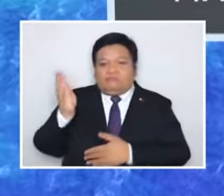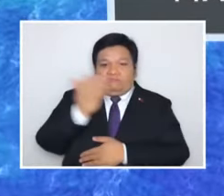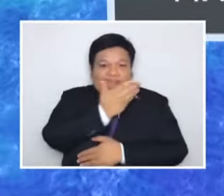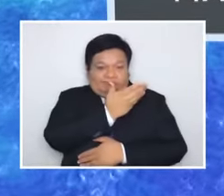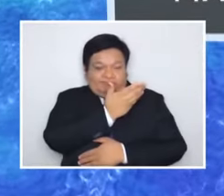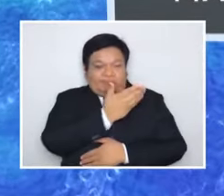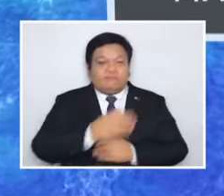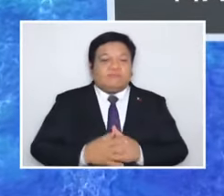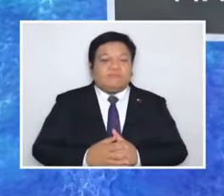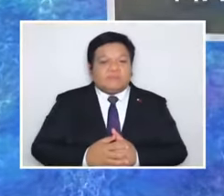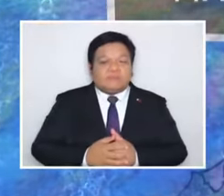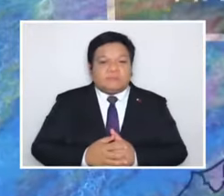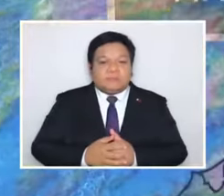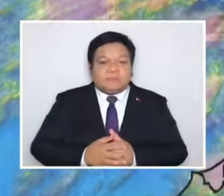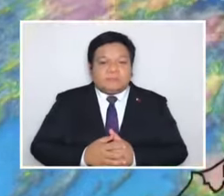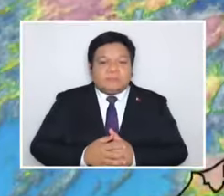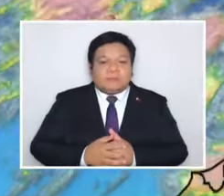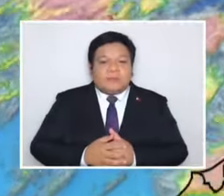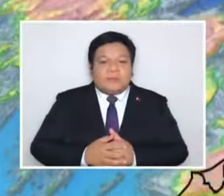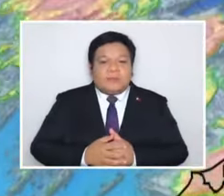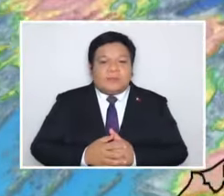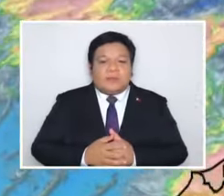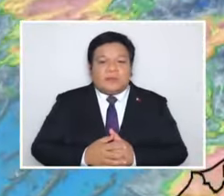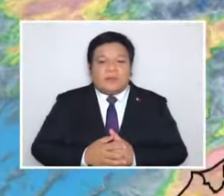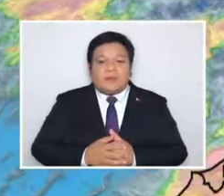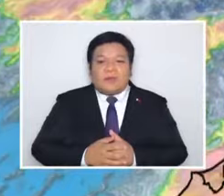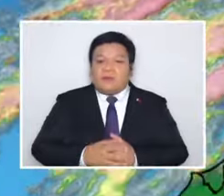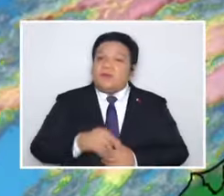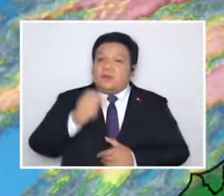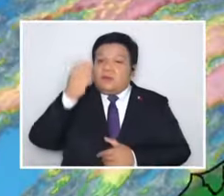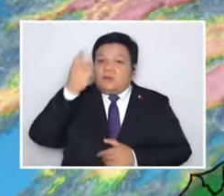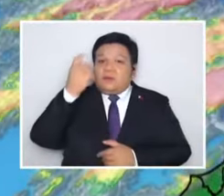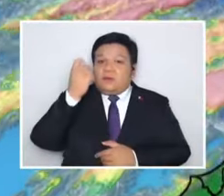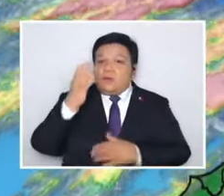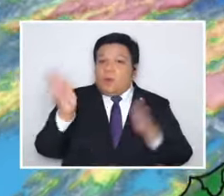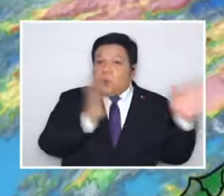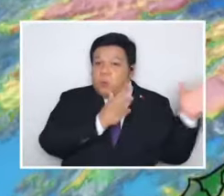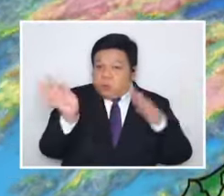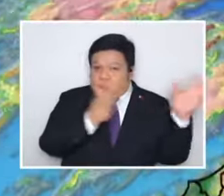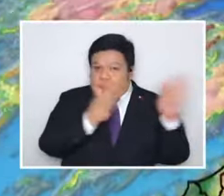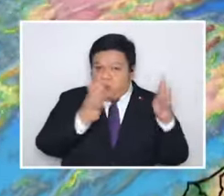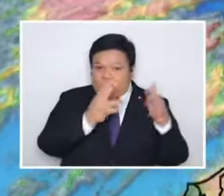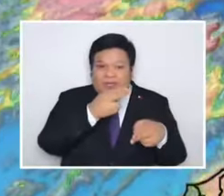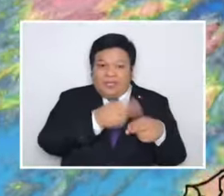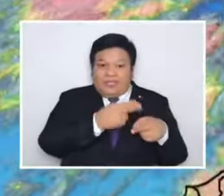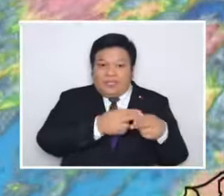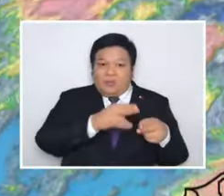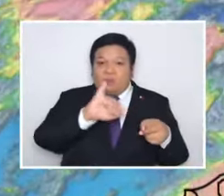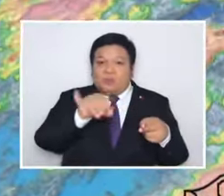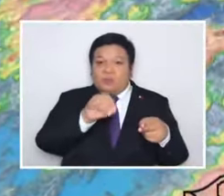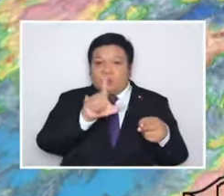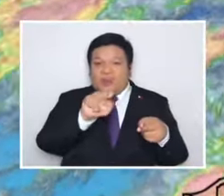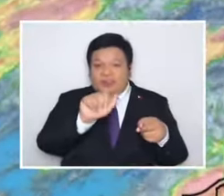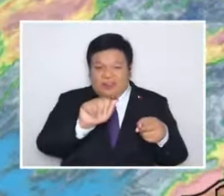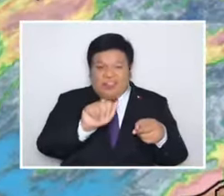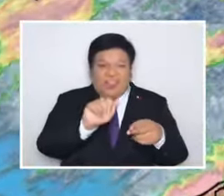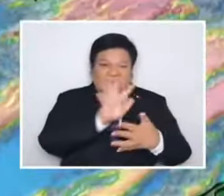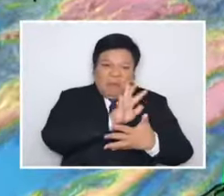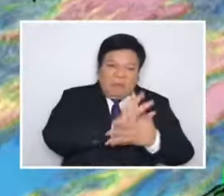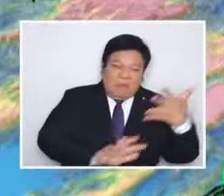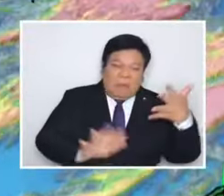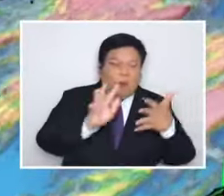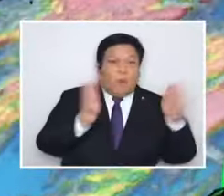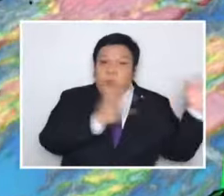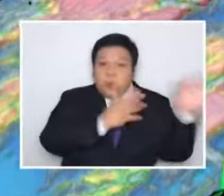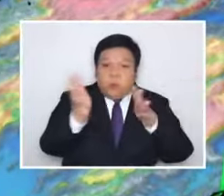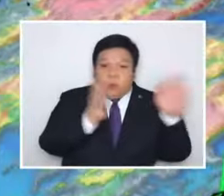Masbate. Taglay ng bagyong Julina, ang lakas ng hangin na umaabot sa 100 kilometers per hour at pagbugso o gustiness